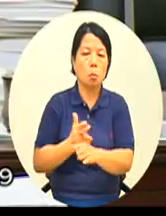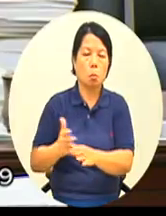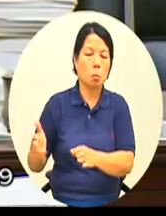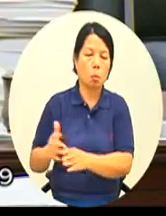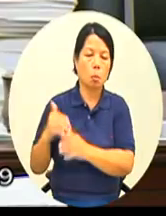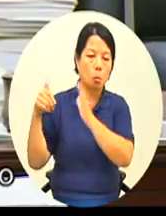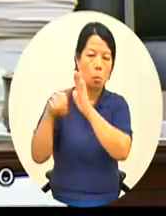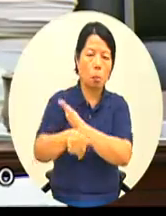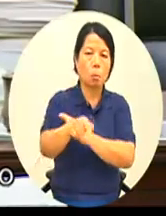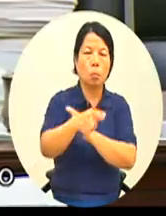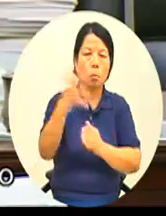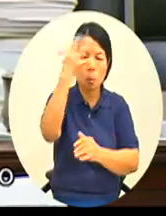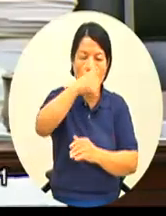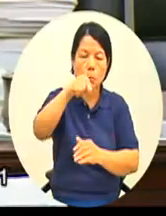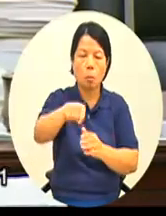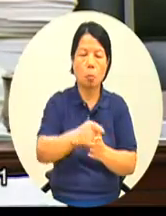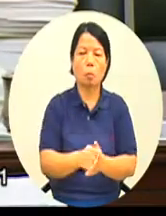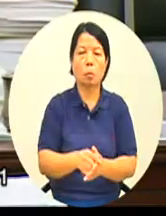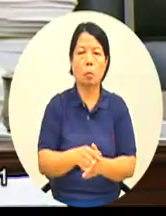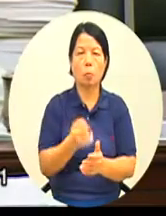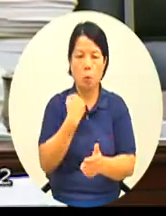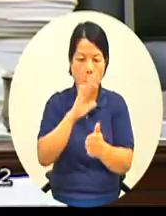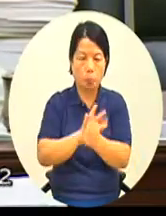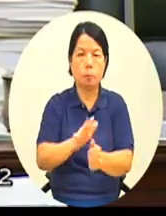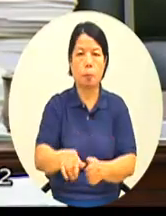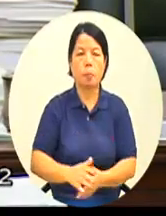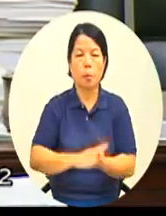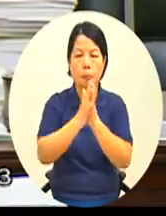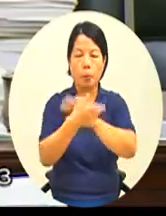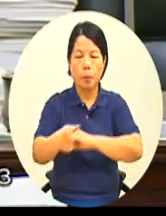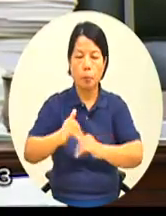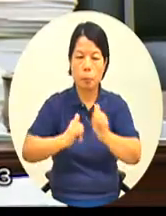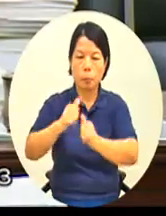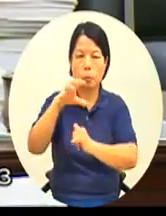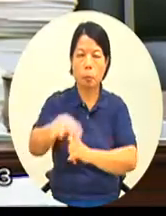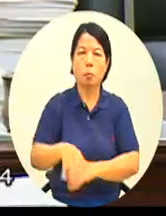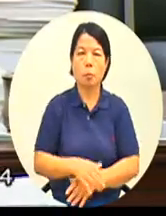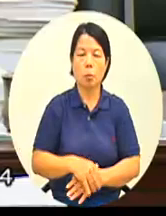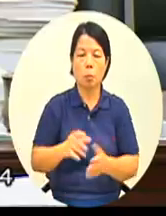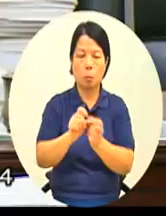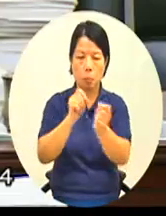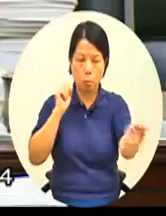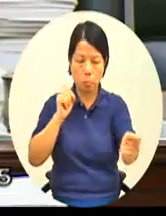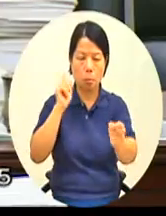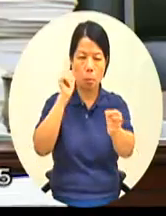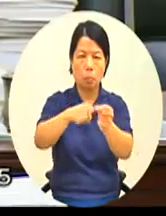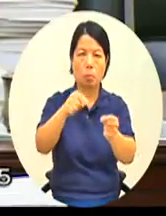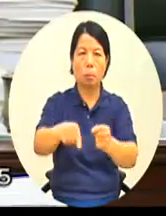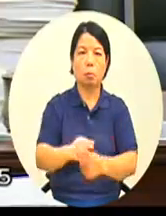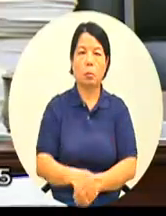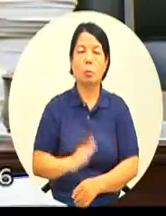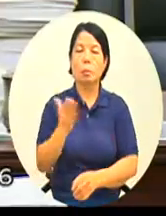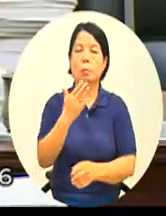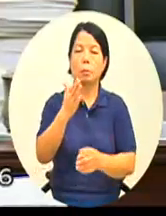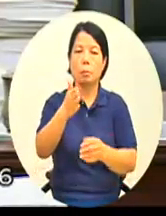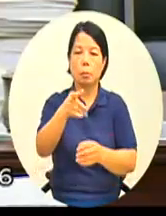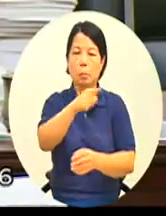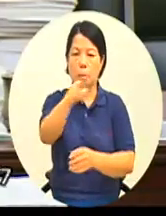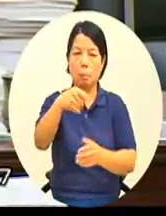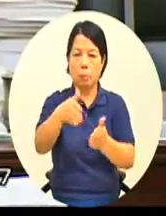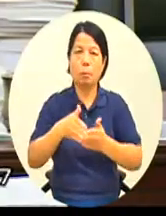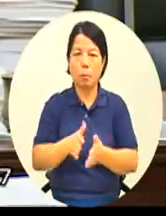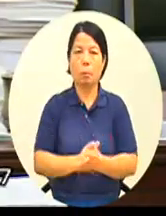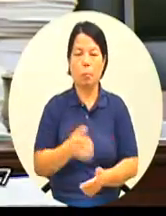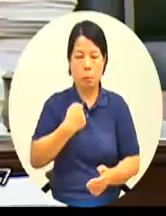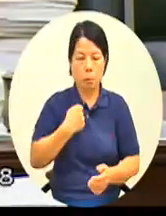这个社会的一个后端的领域吼？也希望变成社会局在做这个比较长远的。那但是你要有一个知